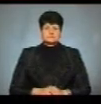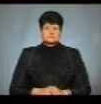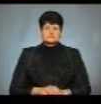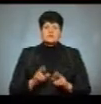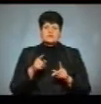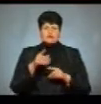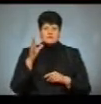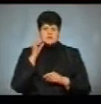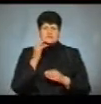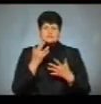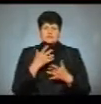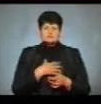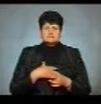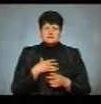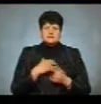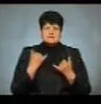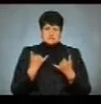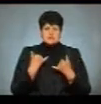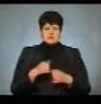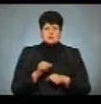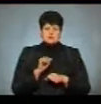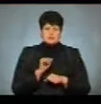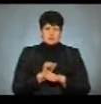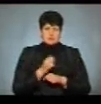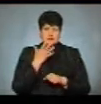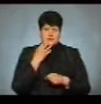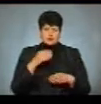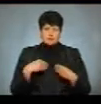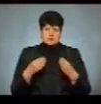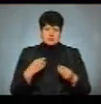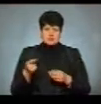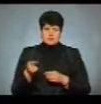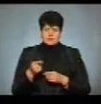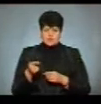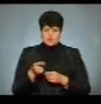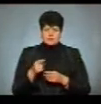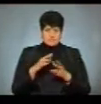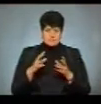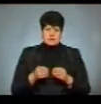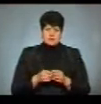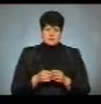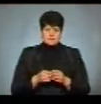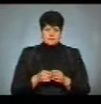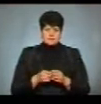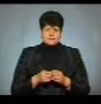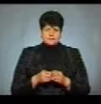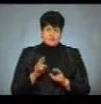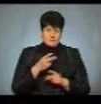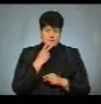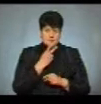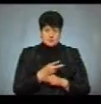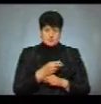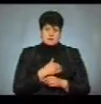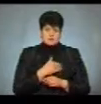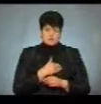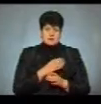Як ви вважаєте, наскільки актуально саме зараз зупиняти сезон теплопостачання у Тернополі загалом? Ну, як ви бачите,